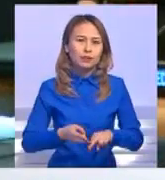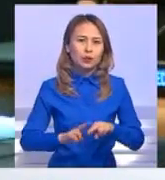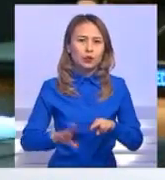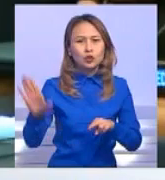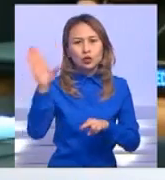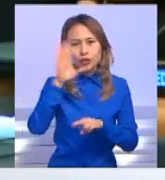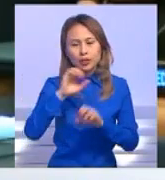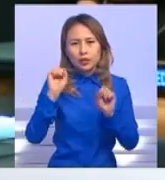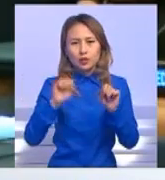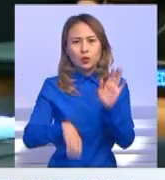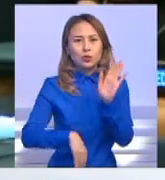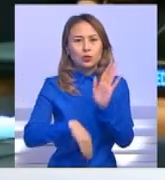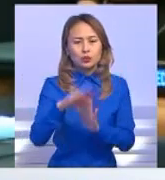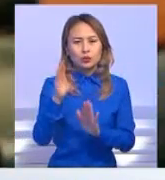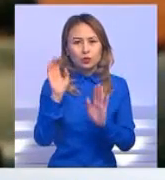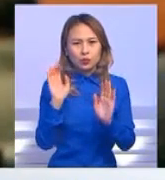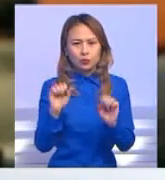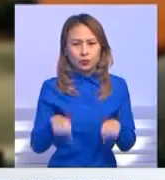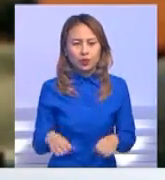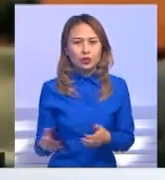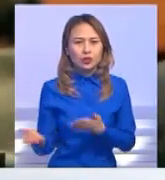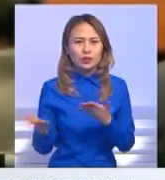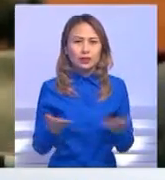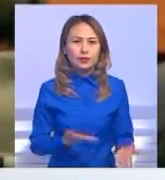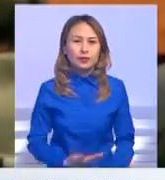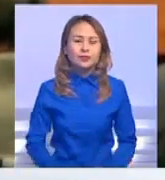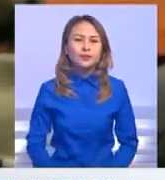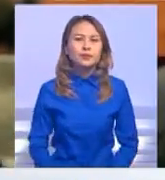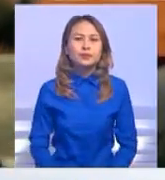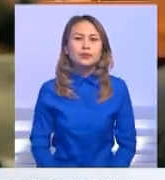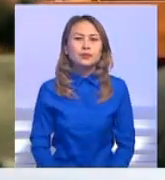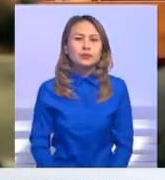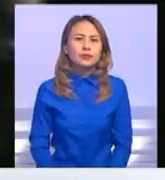мен мүмкіндіктерін кеңейтуді ілгерілетуге шақырды.